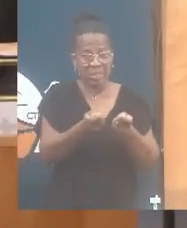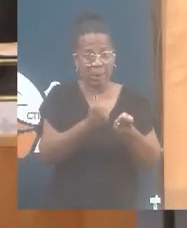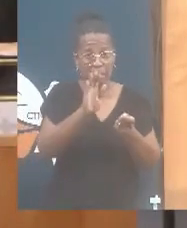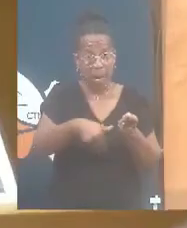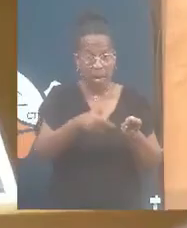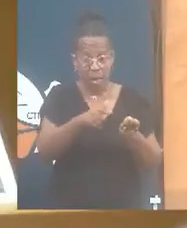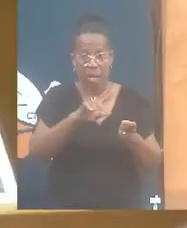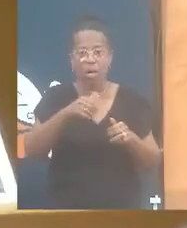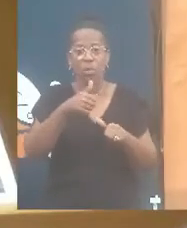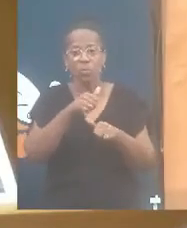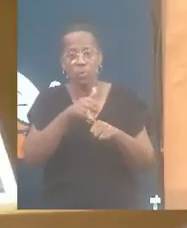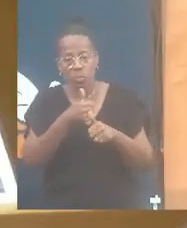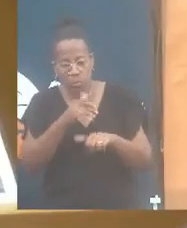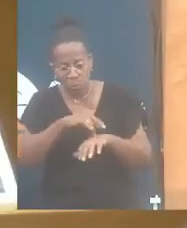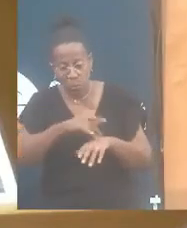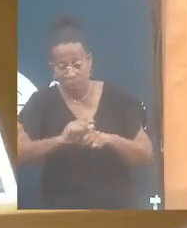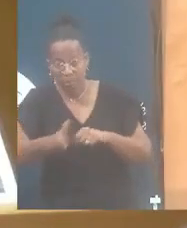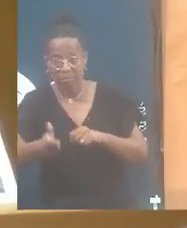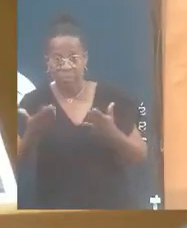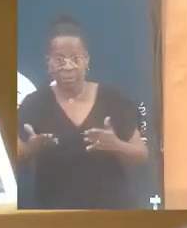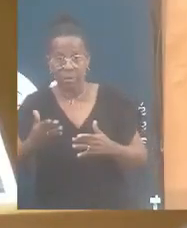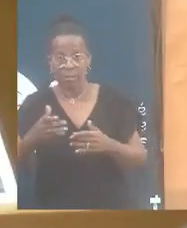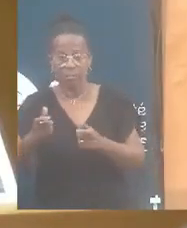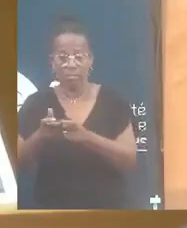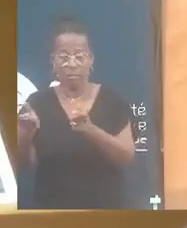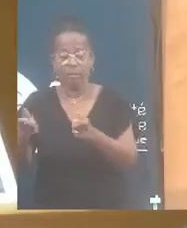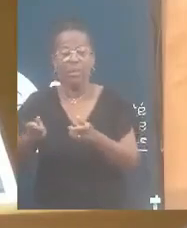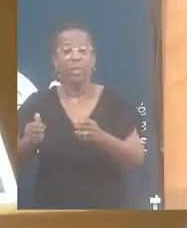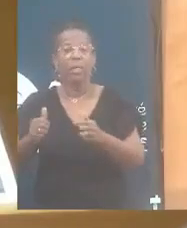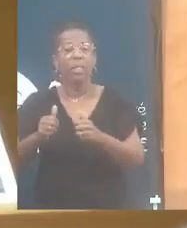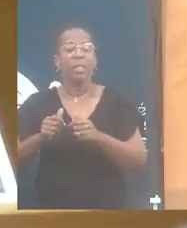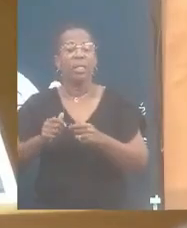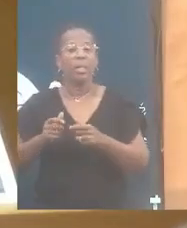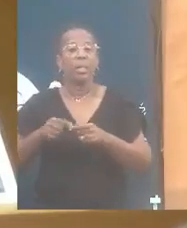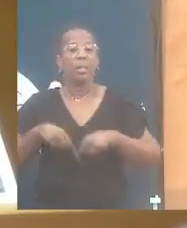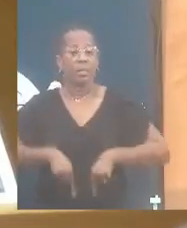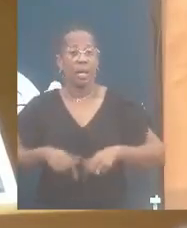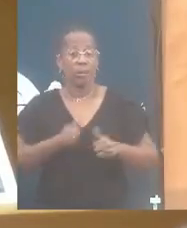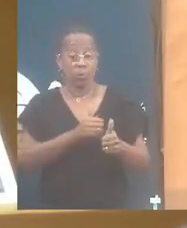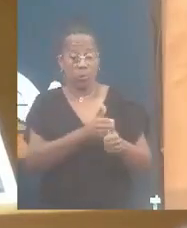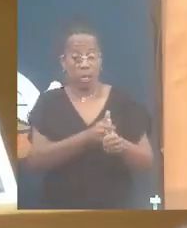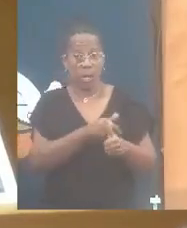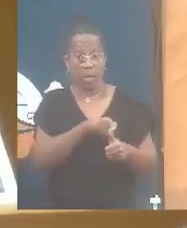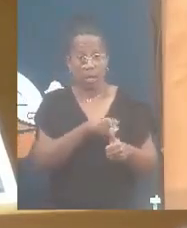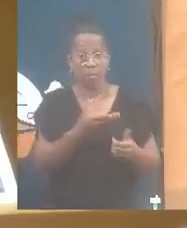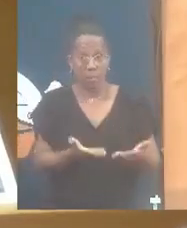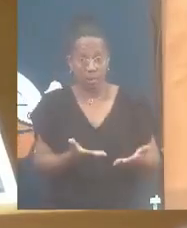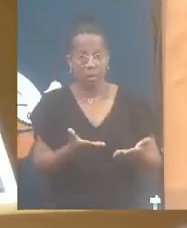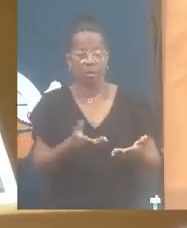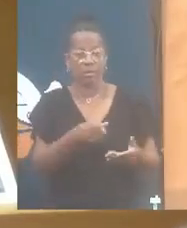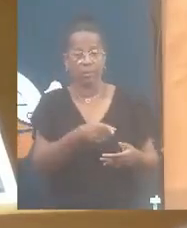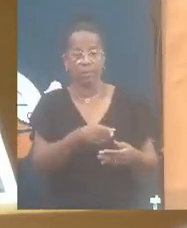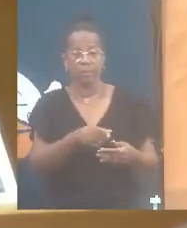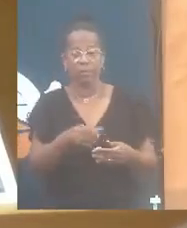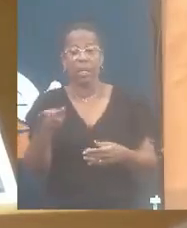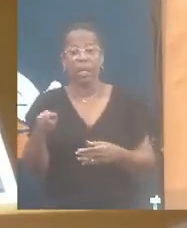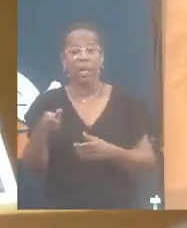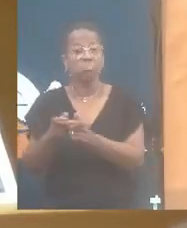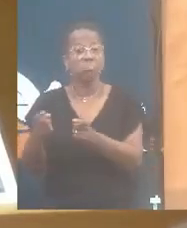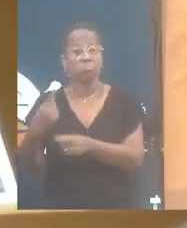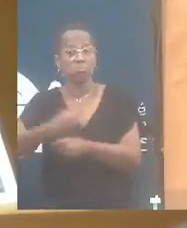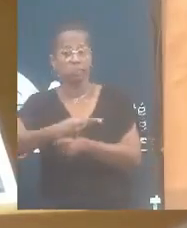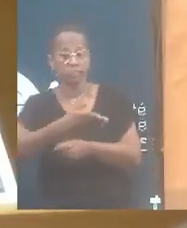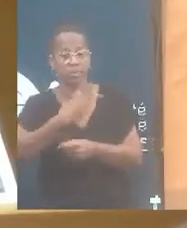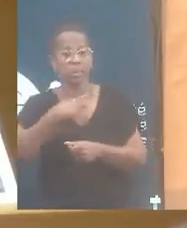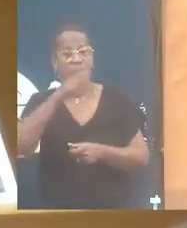sous la tutelle complète de l'État. Et l'État a imposé de mettre des